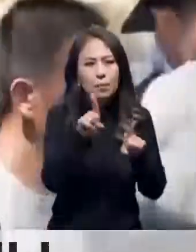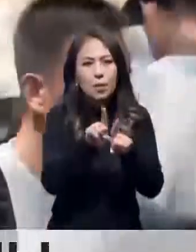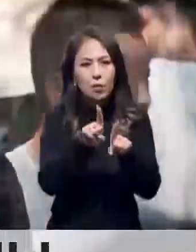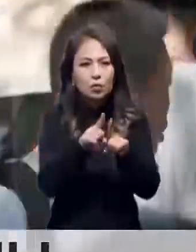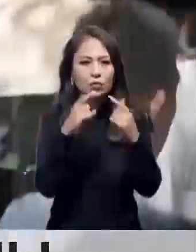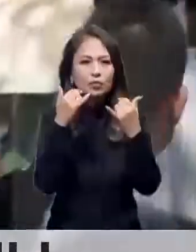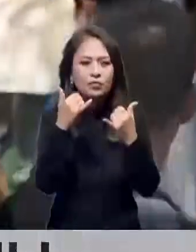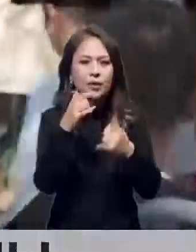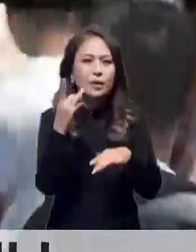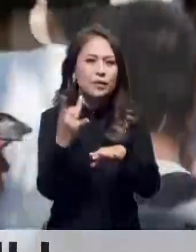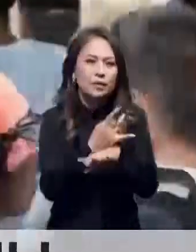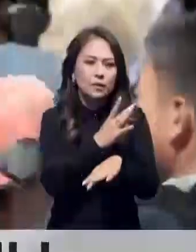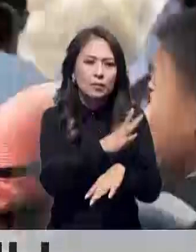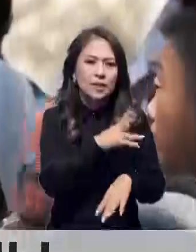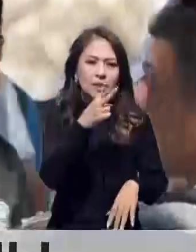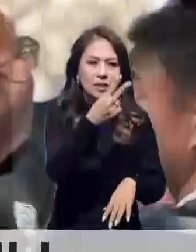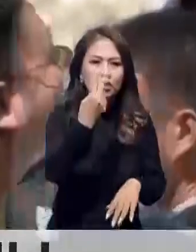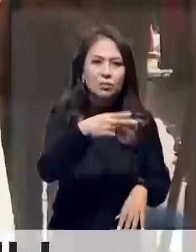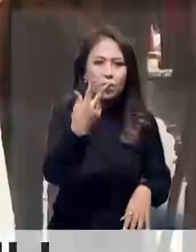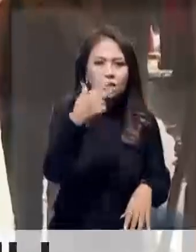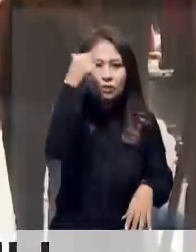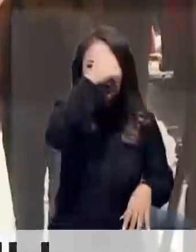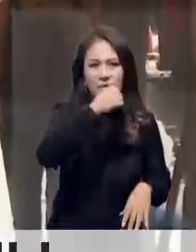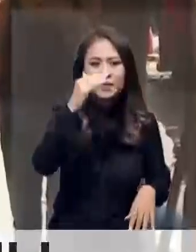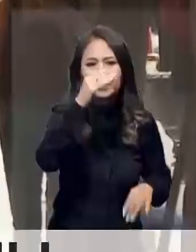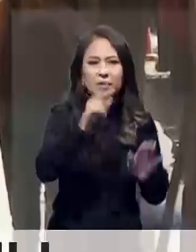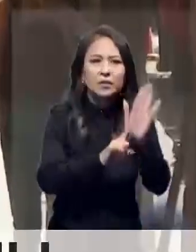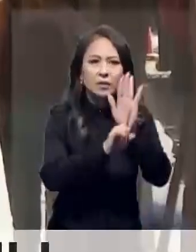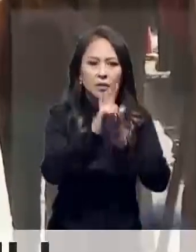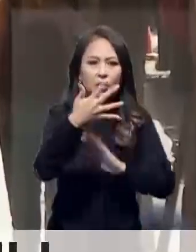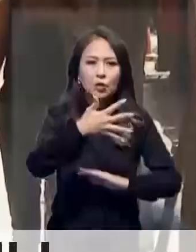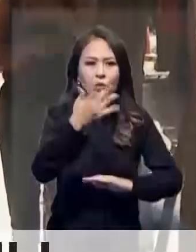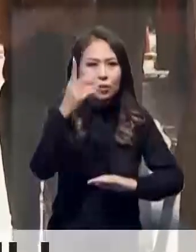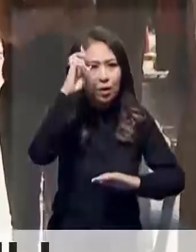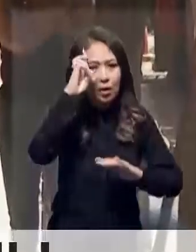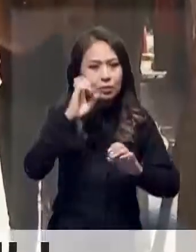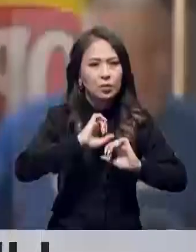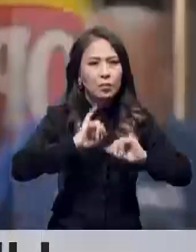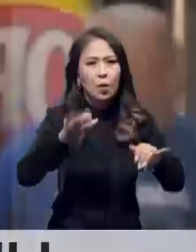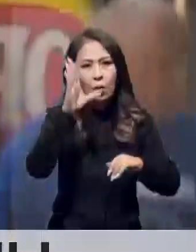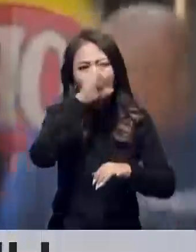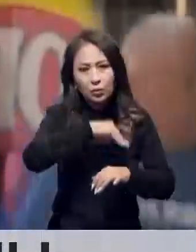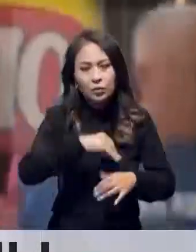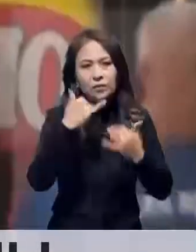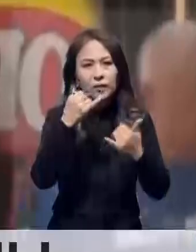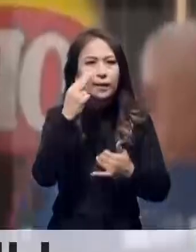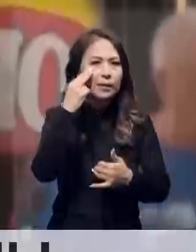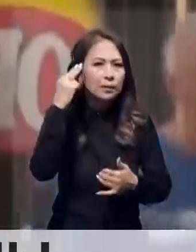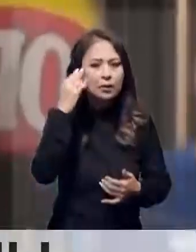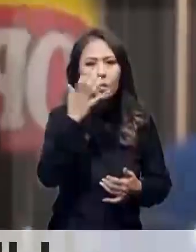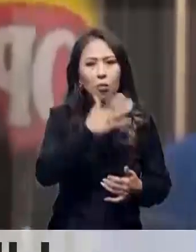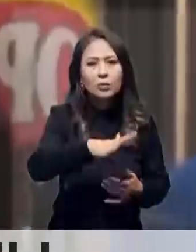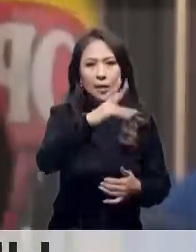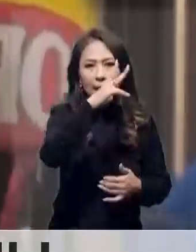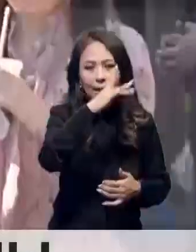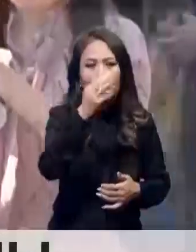ақхалаттылар. Эрис алғаш рет 2023 жылдың ақпанында анықталып, қазір 51 елге таралып үлгерді. Оның ішінде Қытай, Оңтүстік Корея,